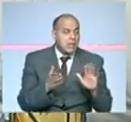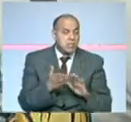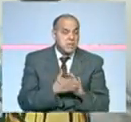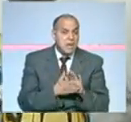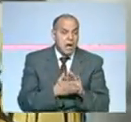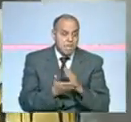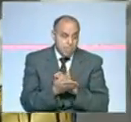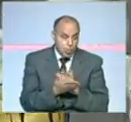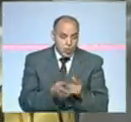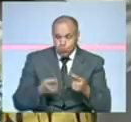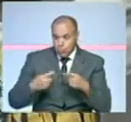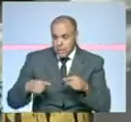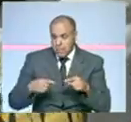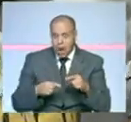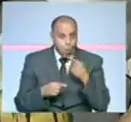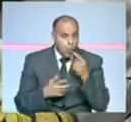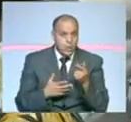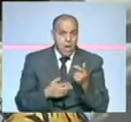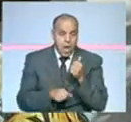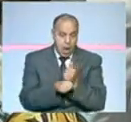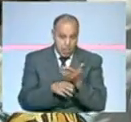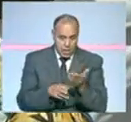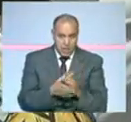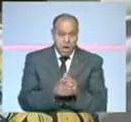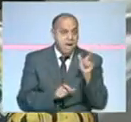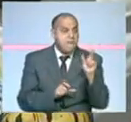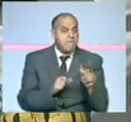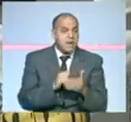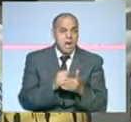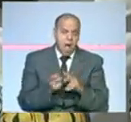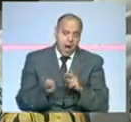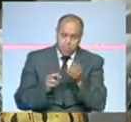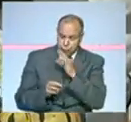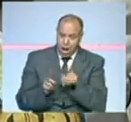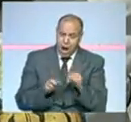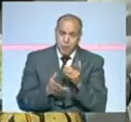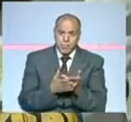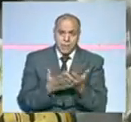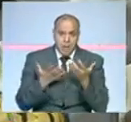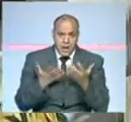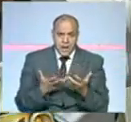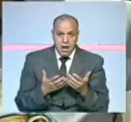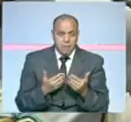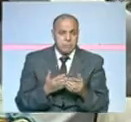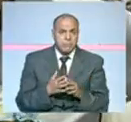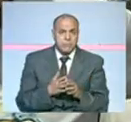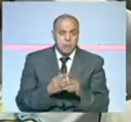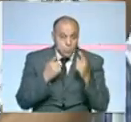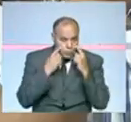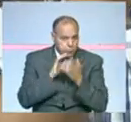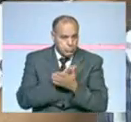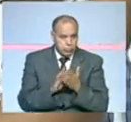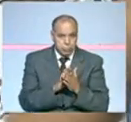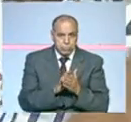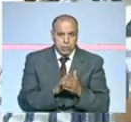قلنا جلسات من اول ما يقول لنا الموسم الحالي الفلاح يعود الموسم الفارط احنا ما شفنا شيء